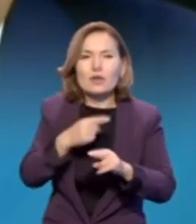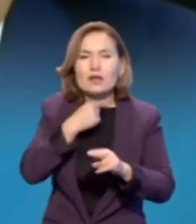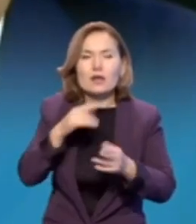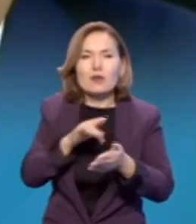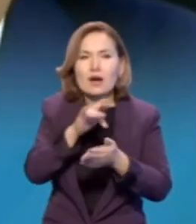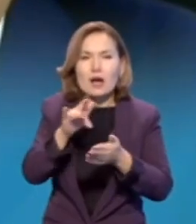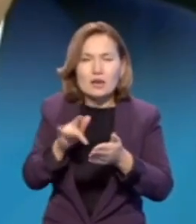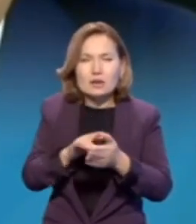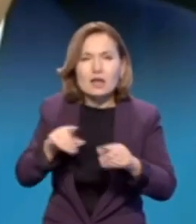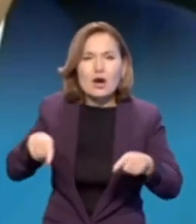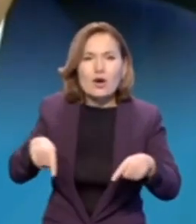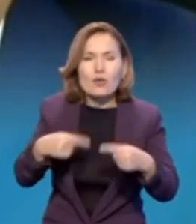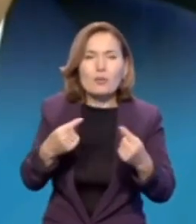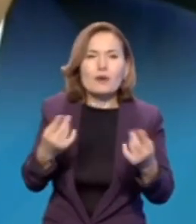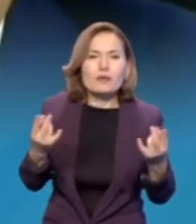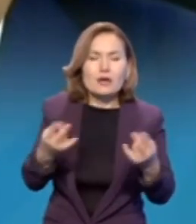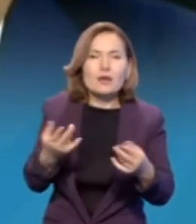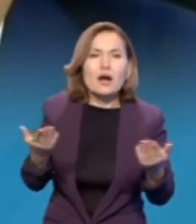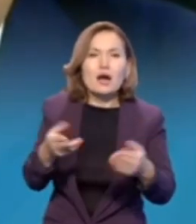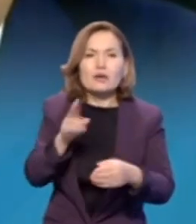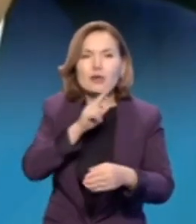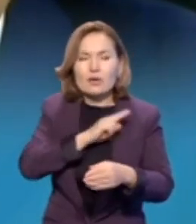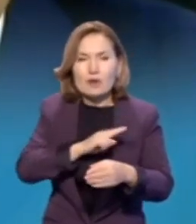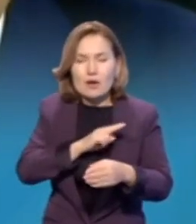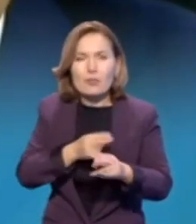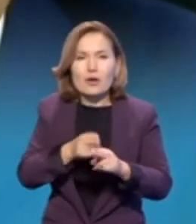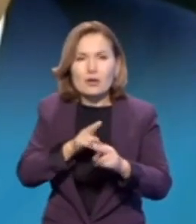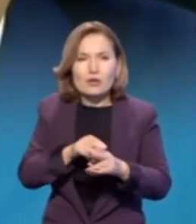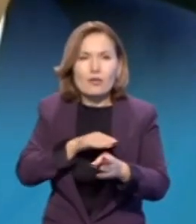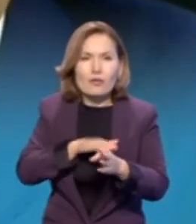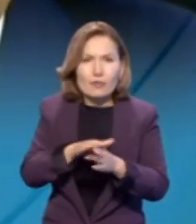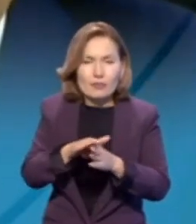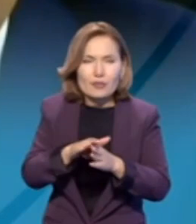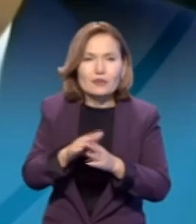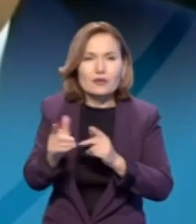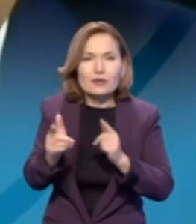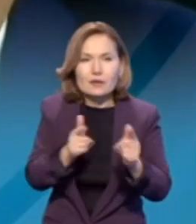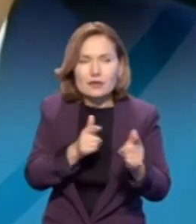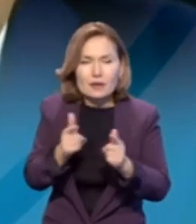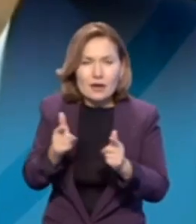деді. Осы тұрғыда қандай жұмыстарды ең бірінші қолға алу керек деп ойлайсыз?